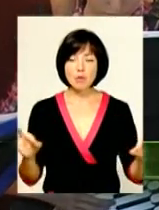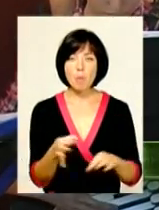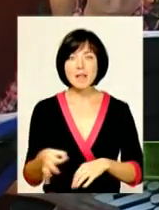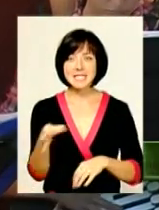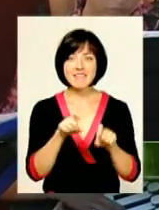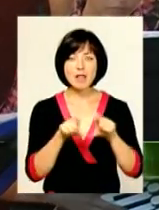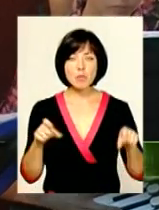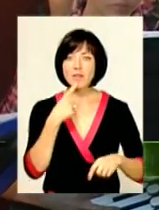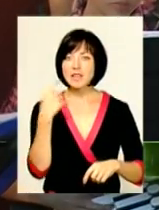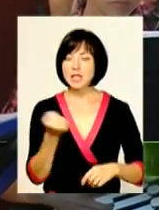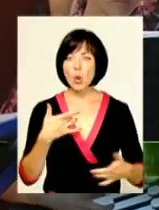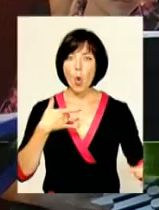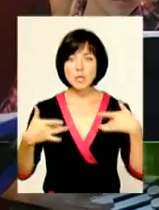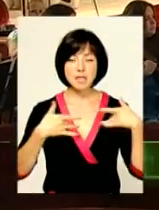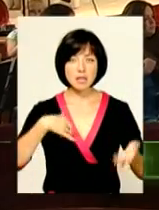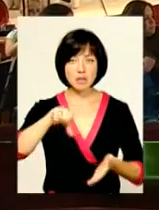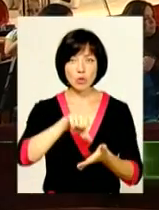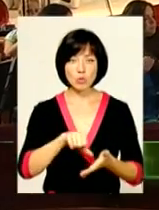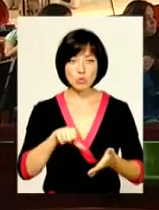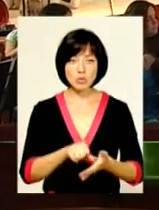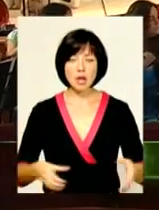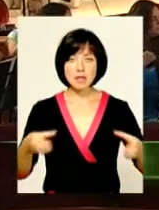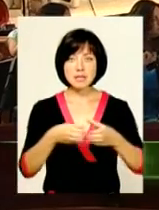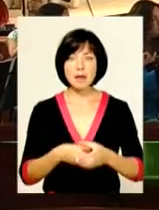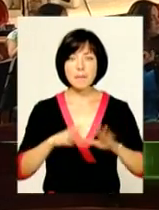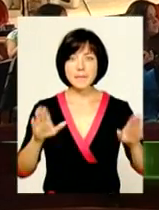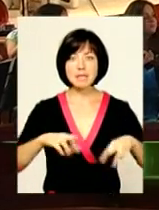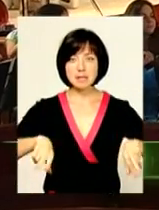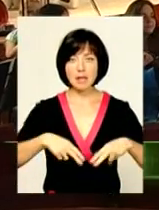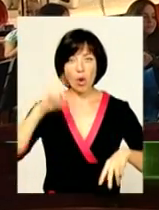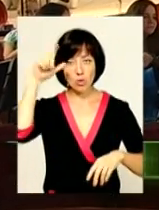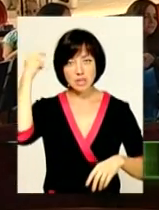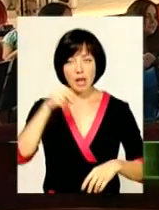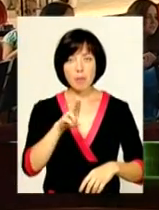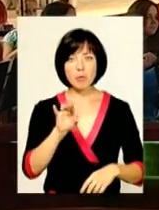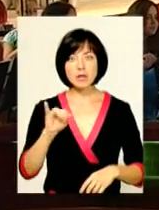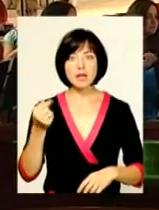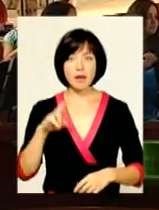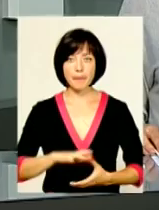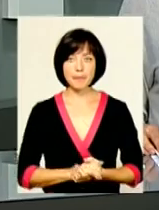філармонії. У неділю відбудеться концерт за участю академічного ансамблю пісні і танцю «Козаки Поділля».